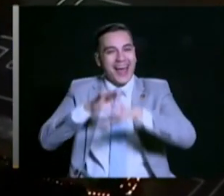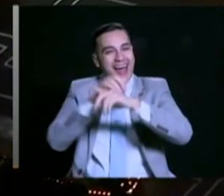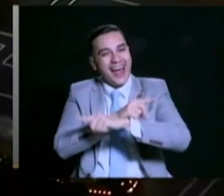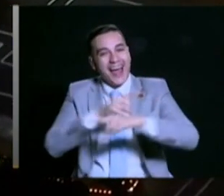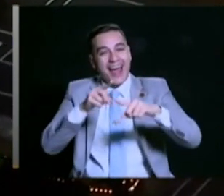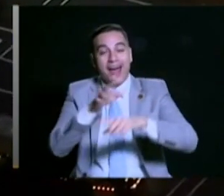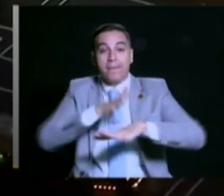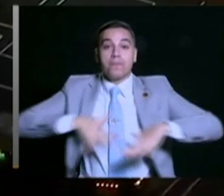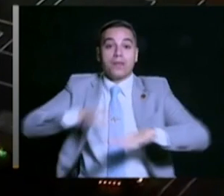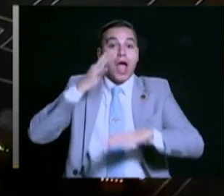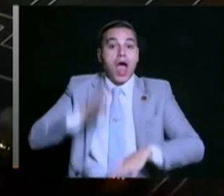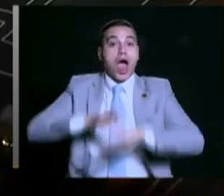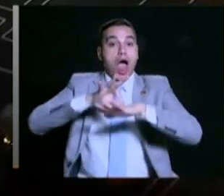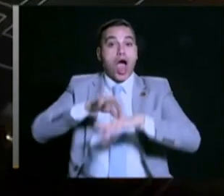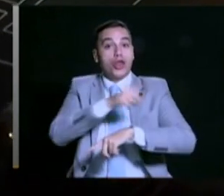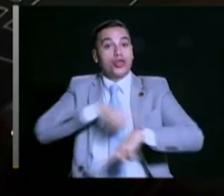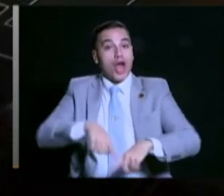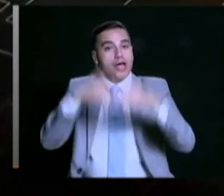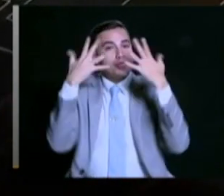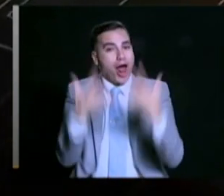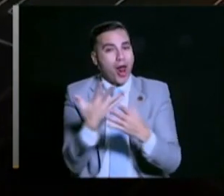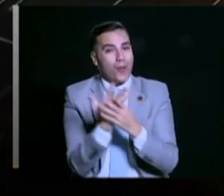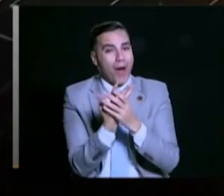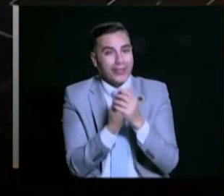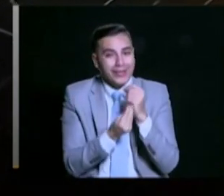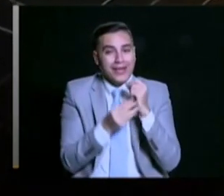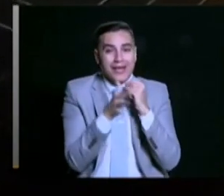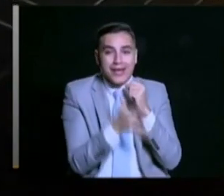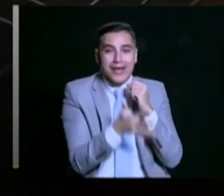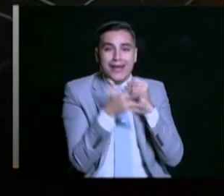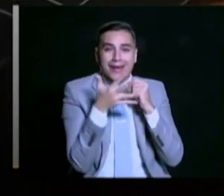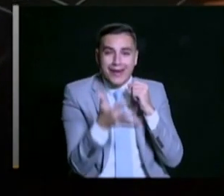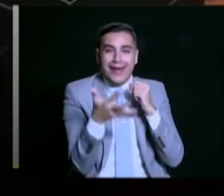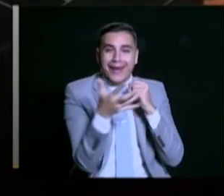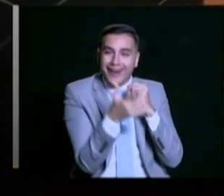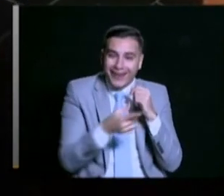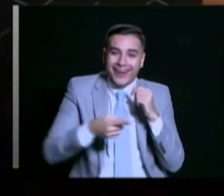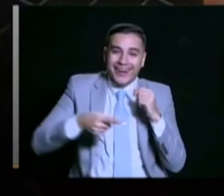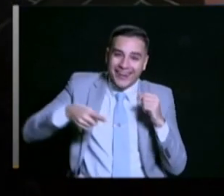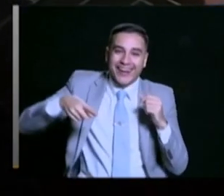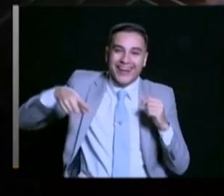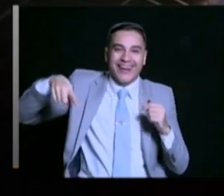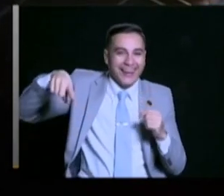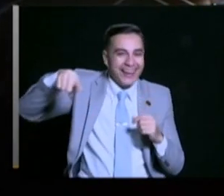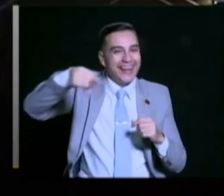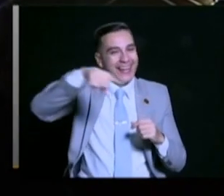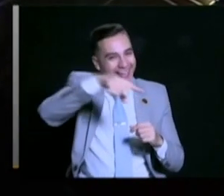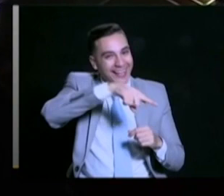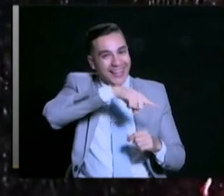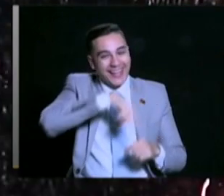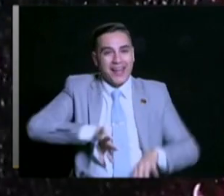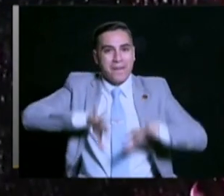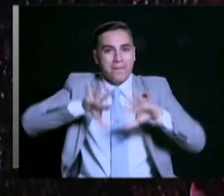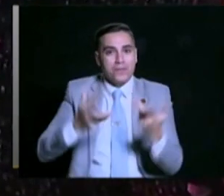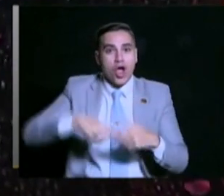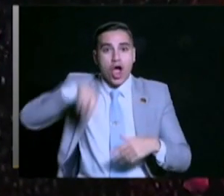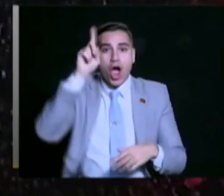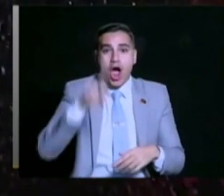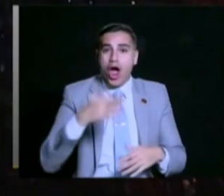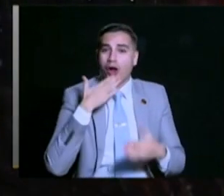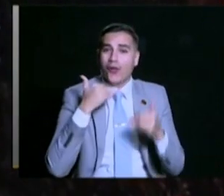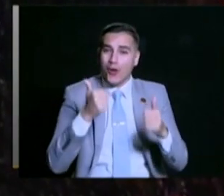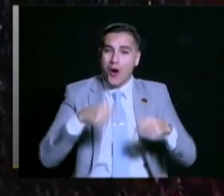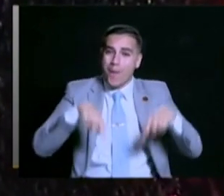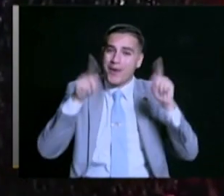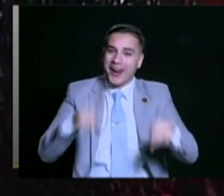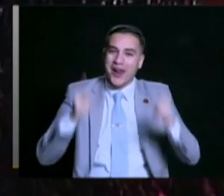لو انا ما حسيتش انا من وجهه نظري انا كبشوي لو انا مش حاسس بالحاجه اللي انا بقدمها صح اللي قدامي مش هيحسها مني ولا